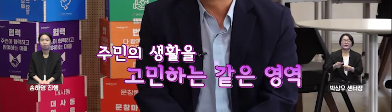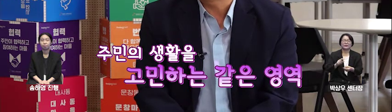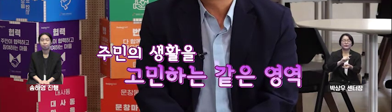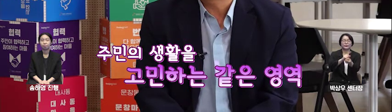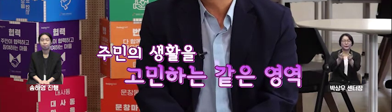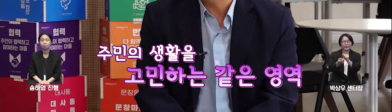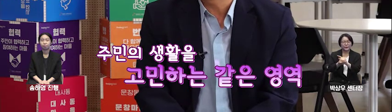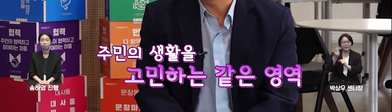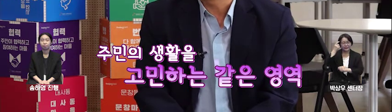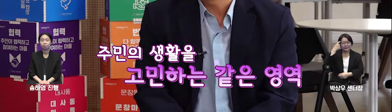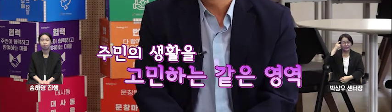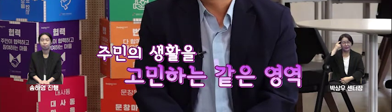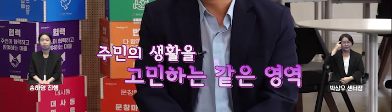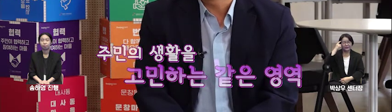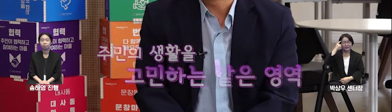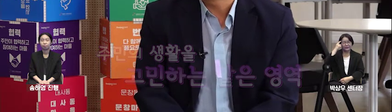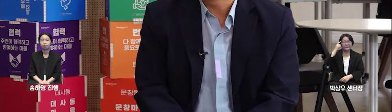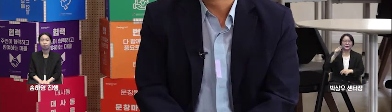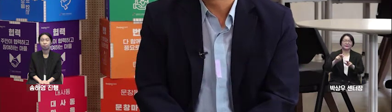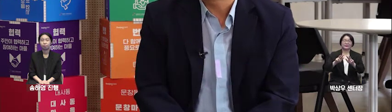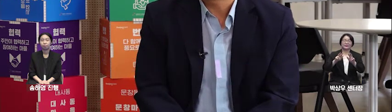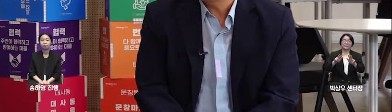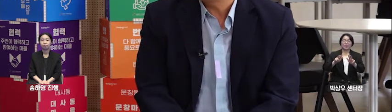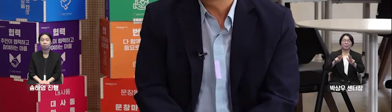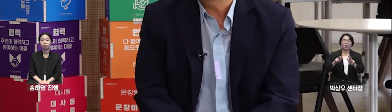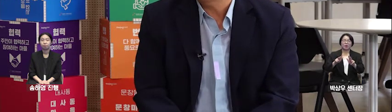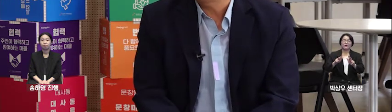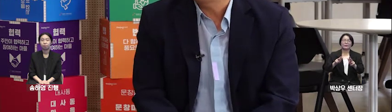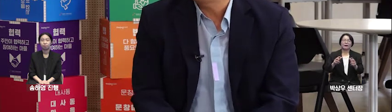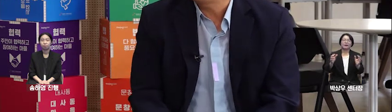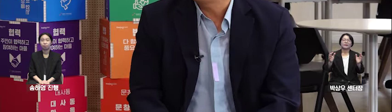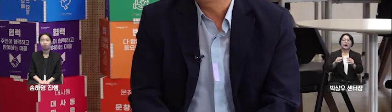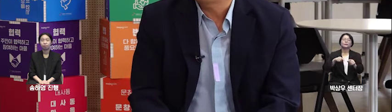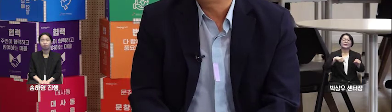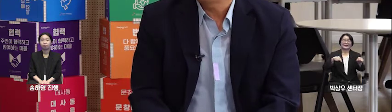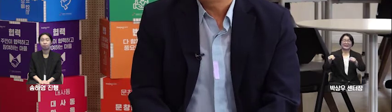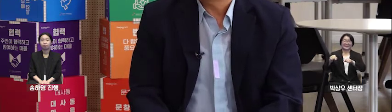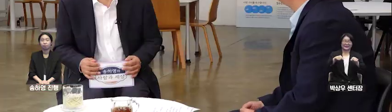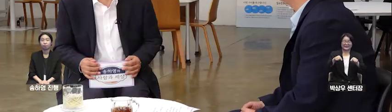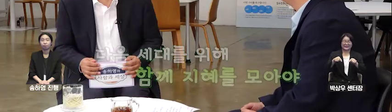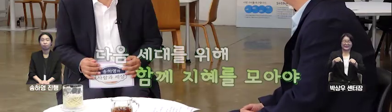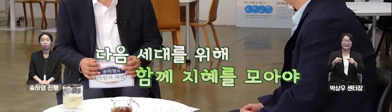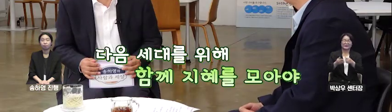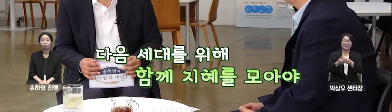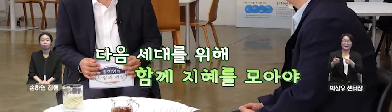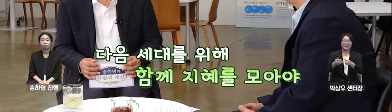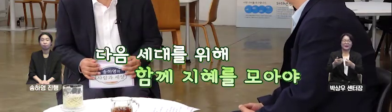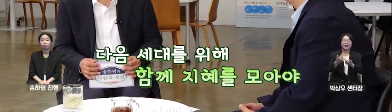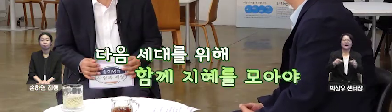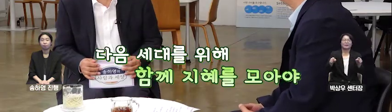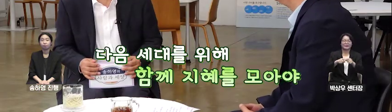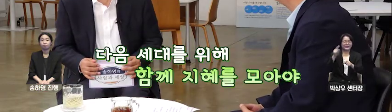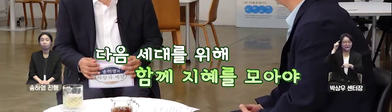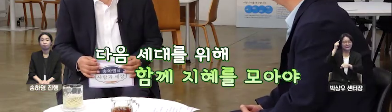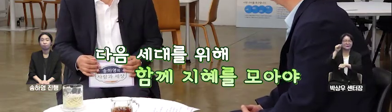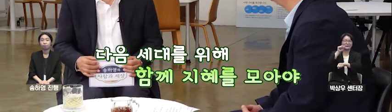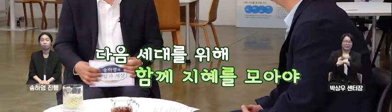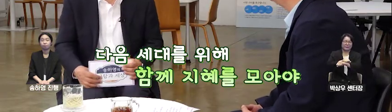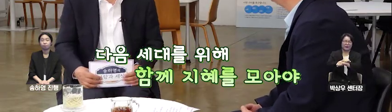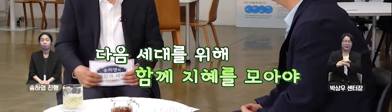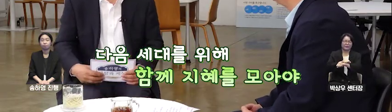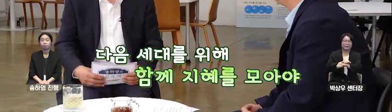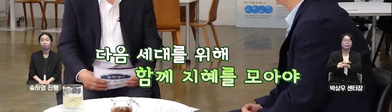서로의 생각들, 그러니까 지금은 협치의 도시대이다 보니까요. 함께 그 지혜를 모아나가는